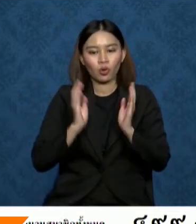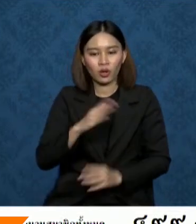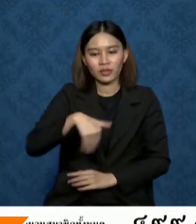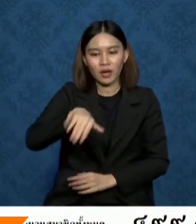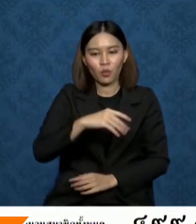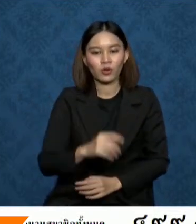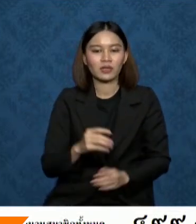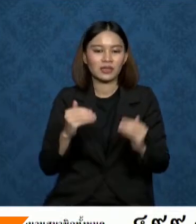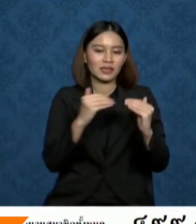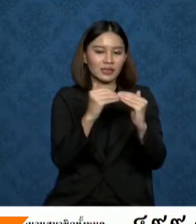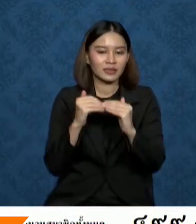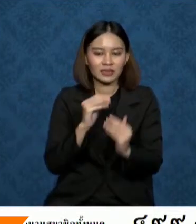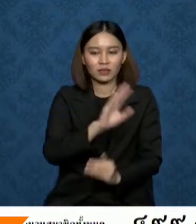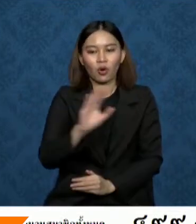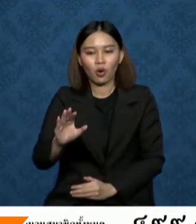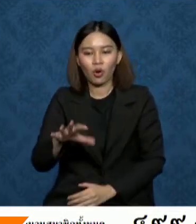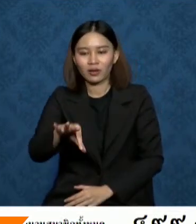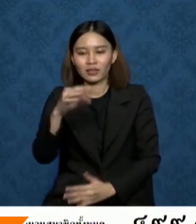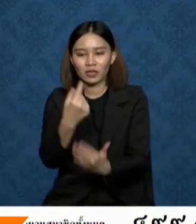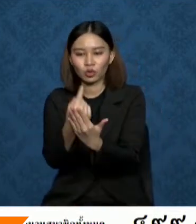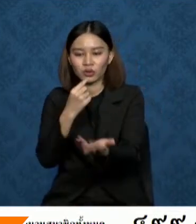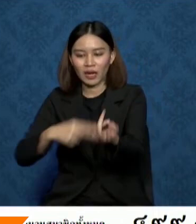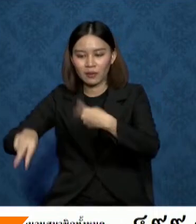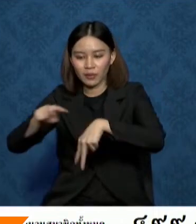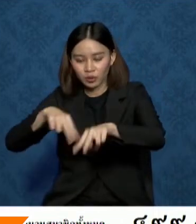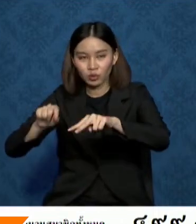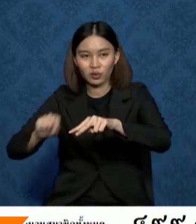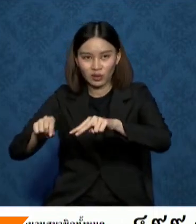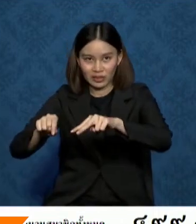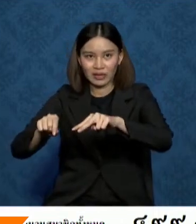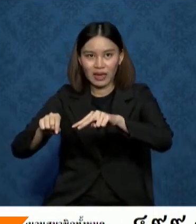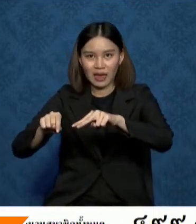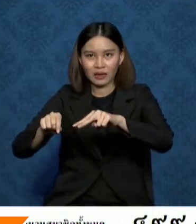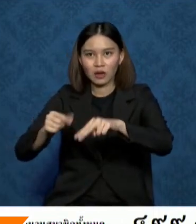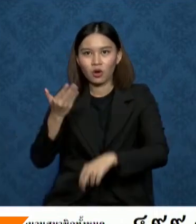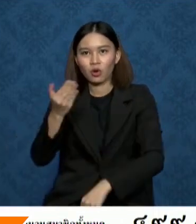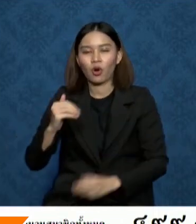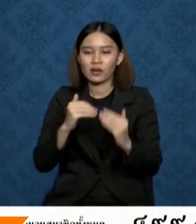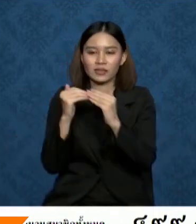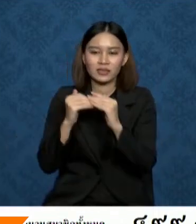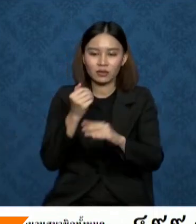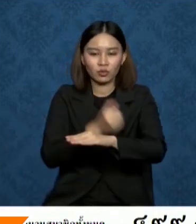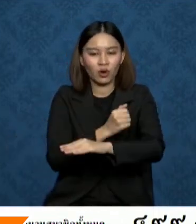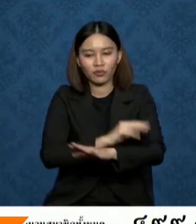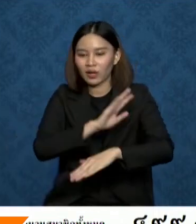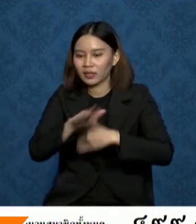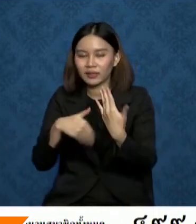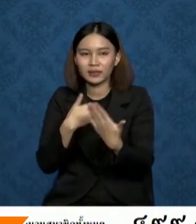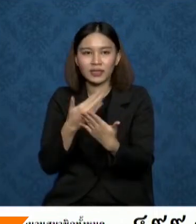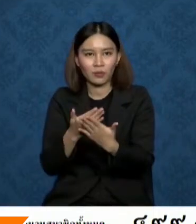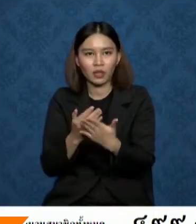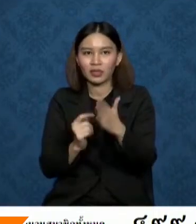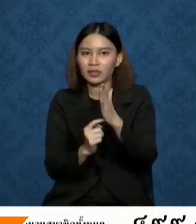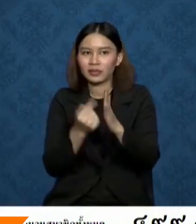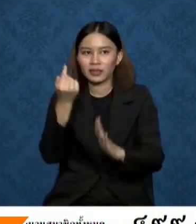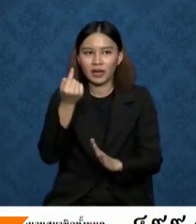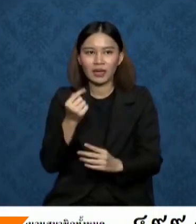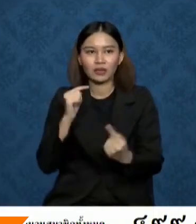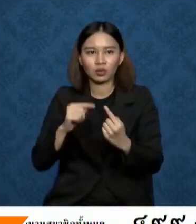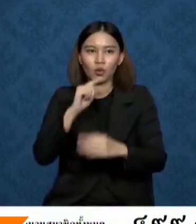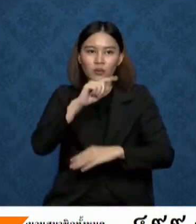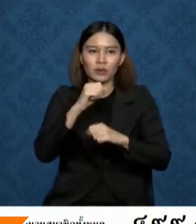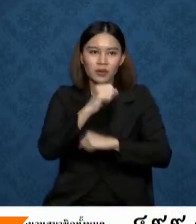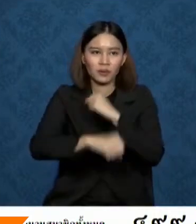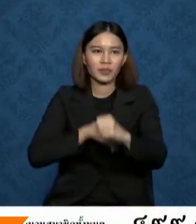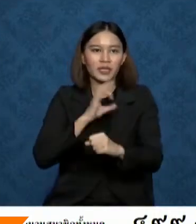alkalเรื่องของลูจ llamaเขไปโย เรียกร้องสทยที่คนงานทกคนท็ครั้งแรกในรอบ 9